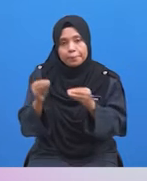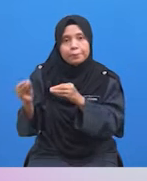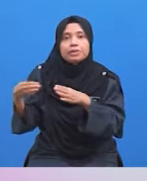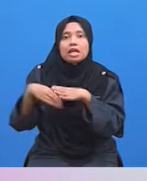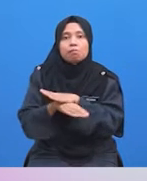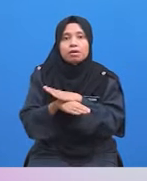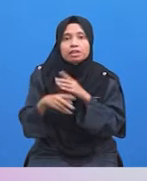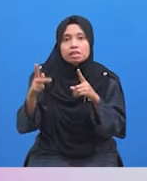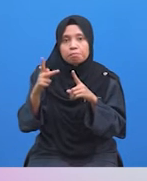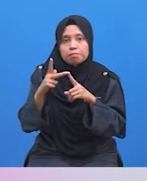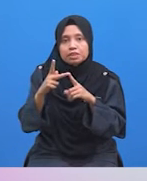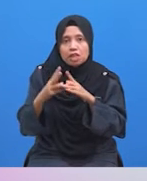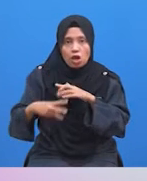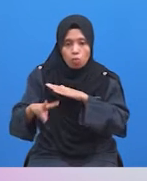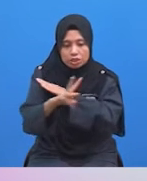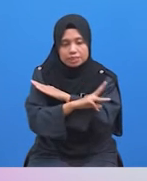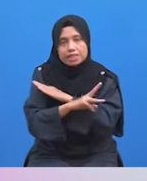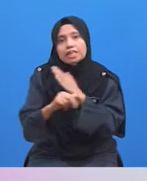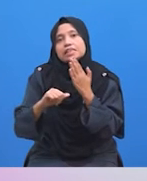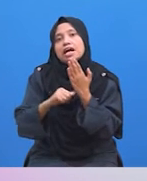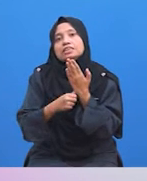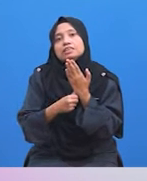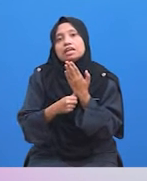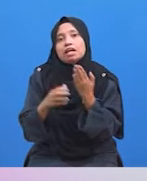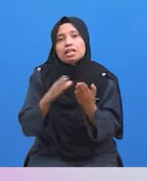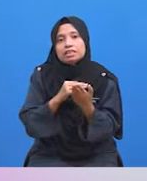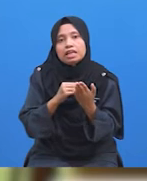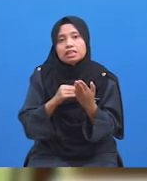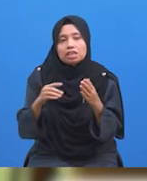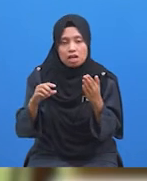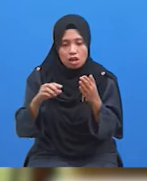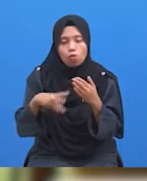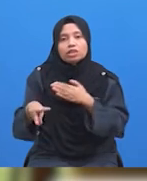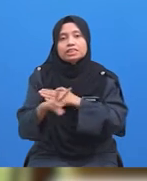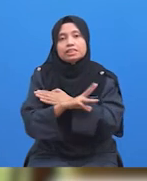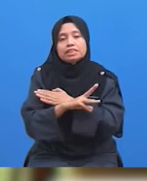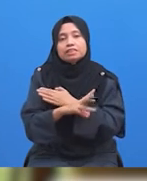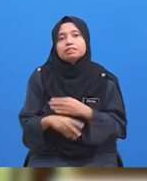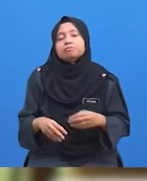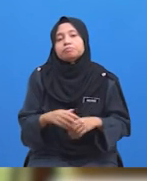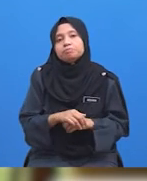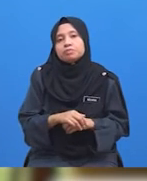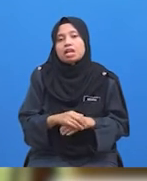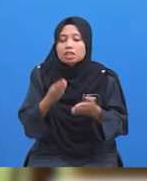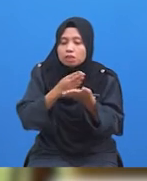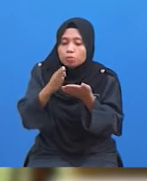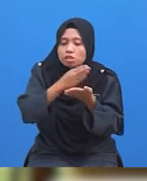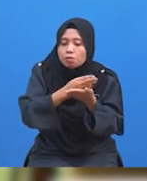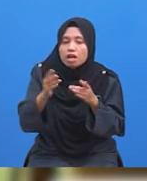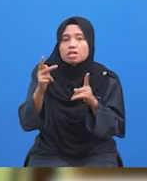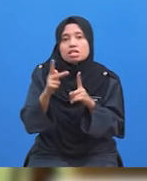dalaman kawasan asal dan kawasan destinasi kesan ini boleh dibahagikan